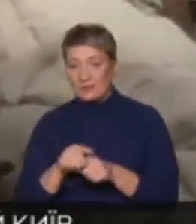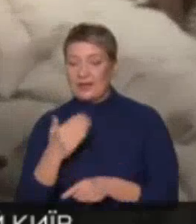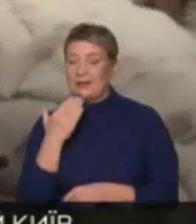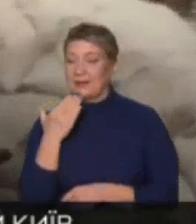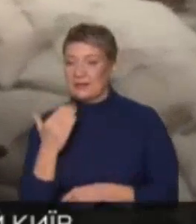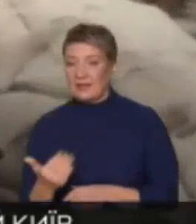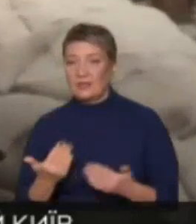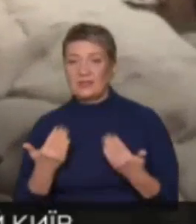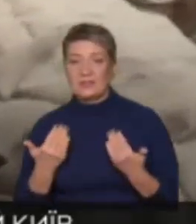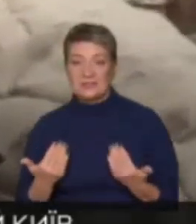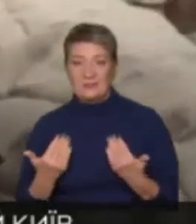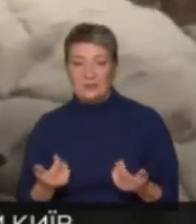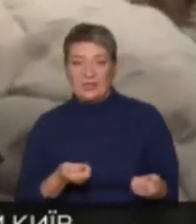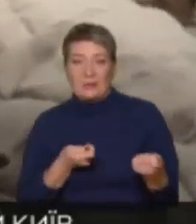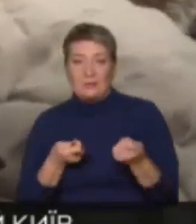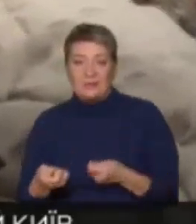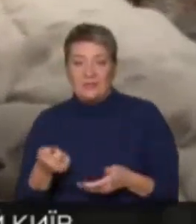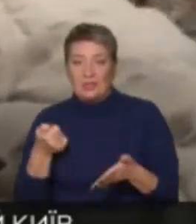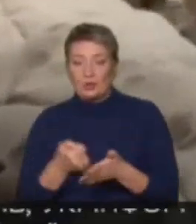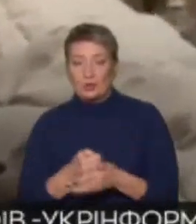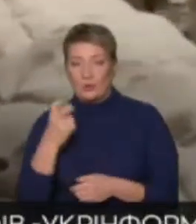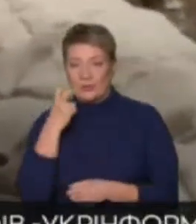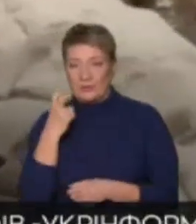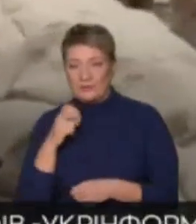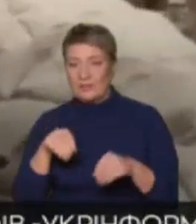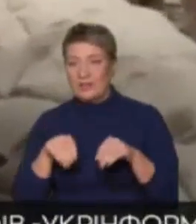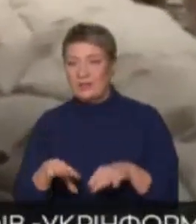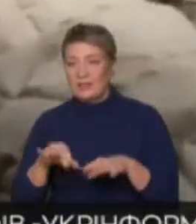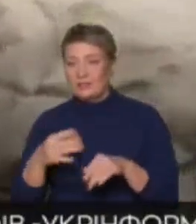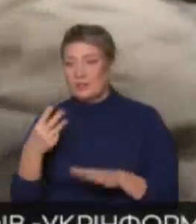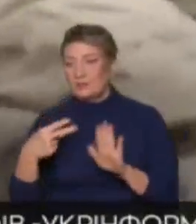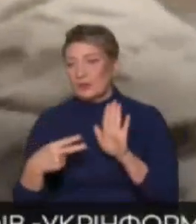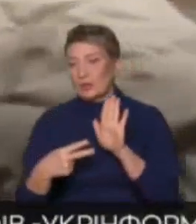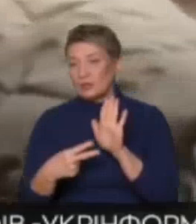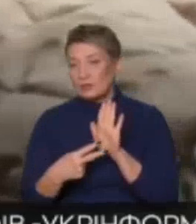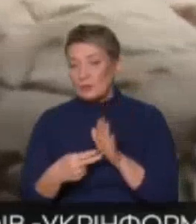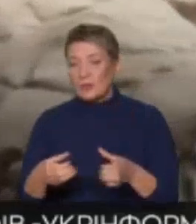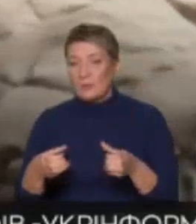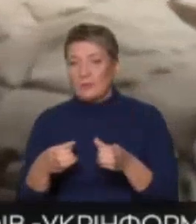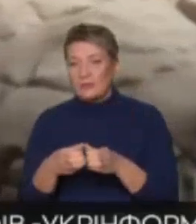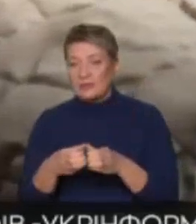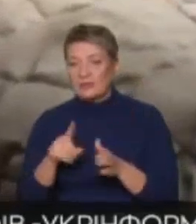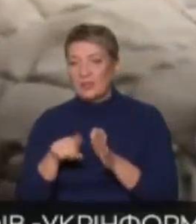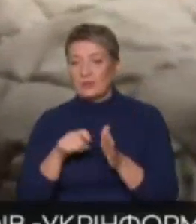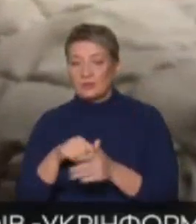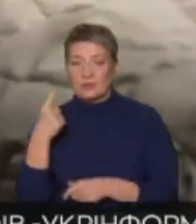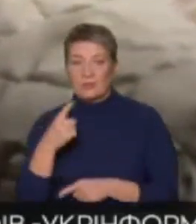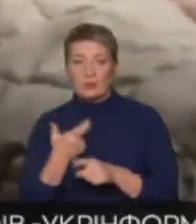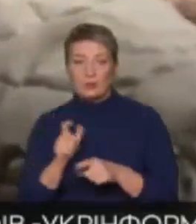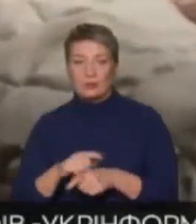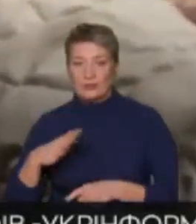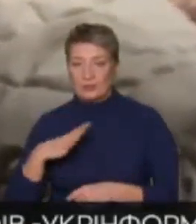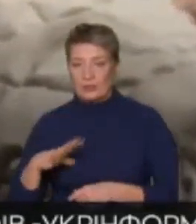Сьогодні пташки прибули до Києва і вже вирішують 47-му бригаду під Авдіївку. Там їх дуже чекають.